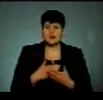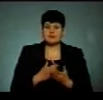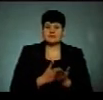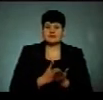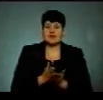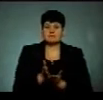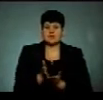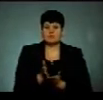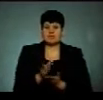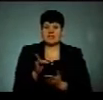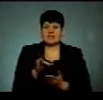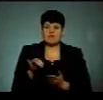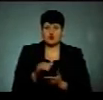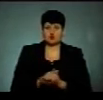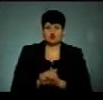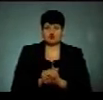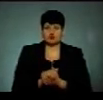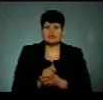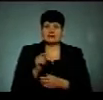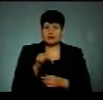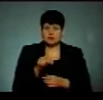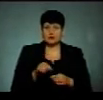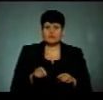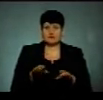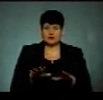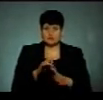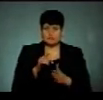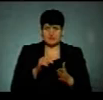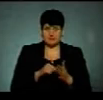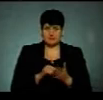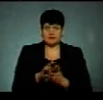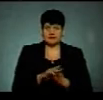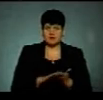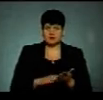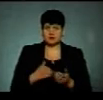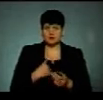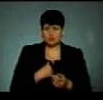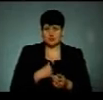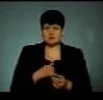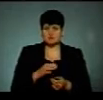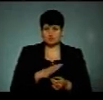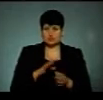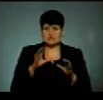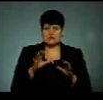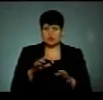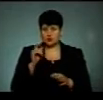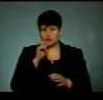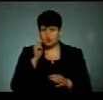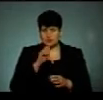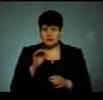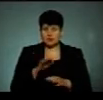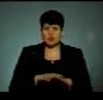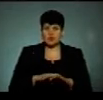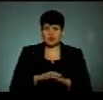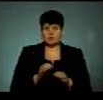напрямок Євросоюз. Для того ми вирішуємо питання. Далі в нас були закон України про ринок